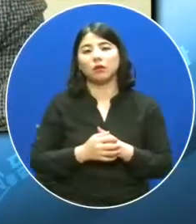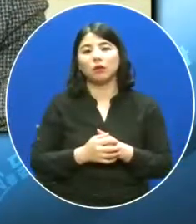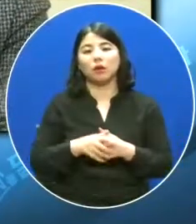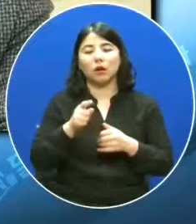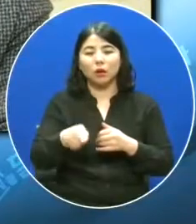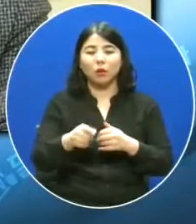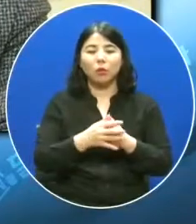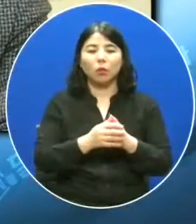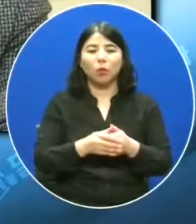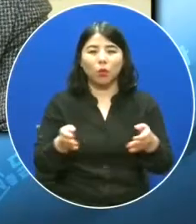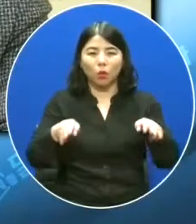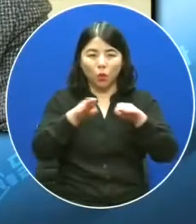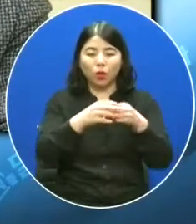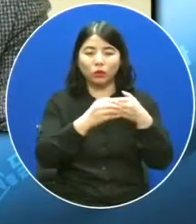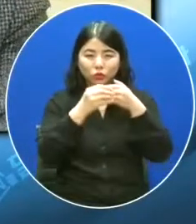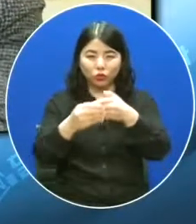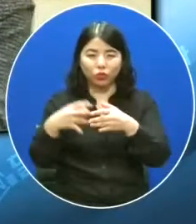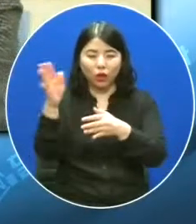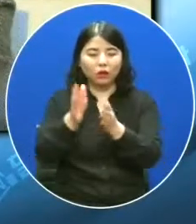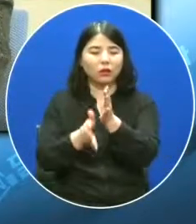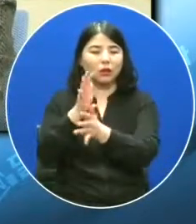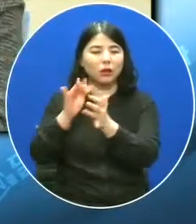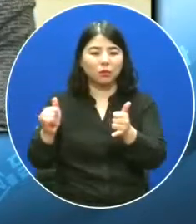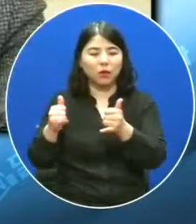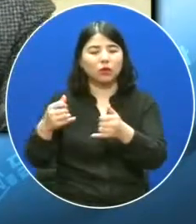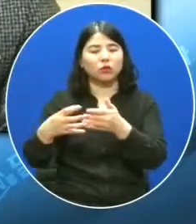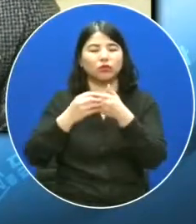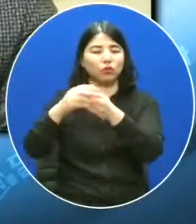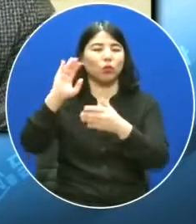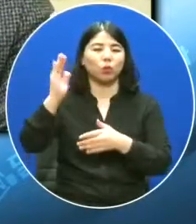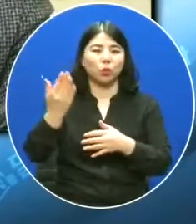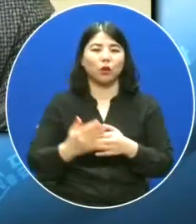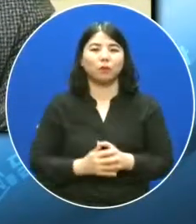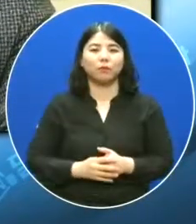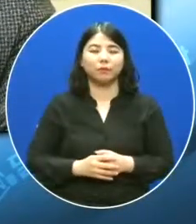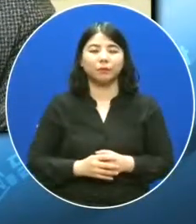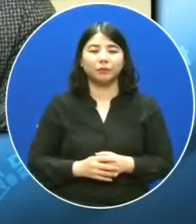관주도에서 시민주도로 사회 문제들을 해결해야만 하는 사회가 도래한 것이죠.